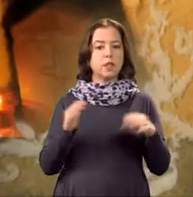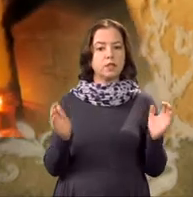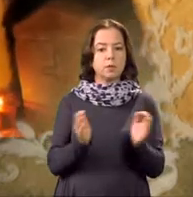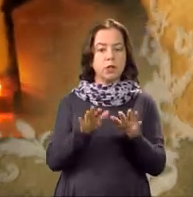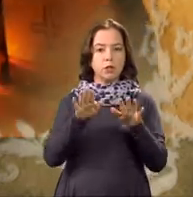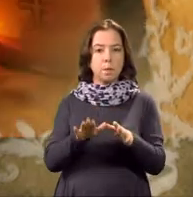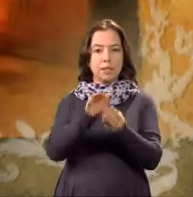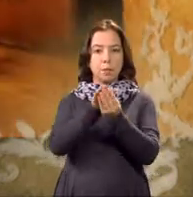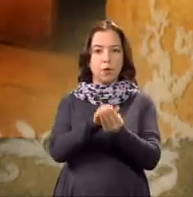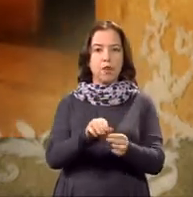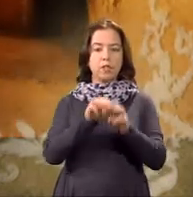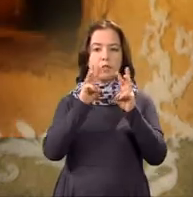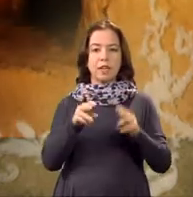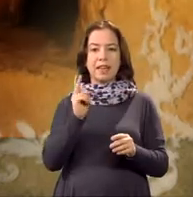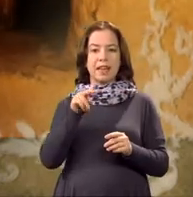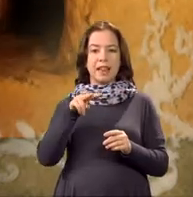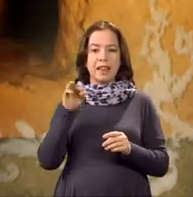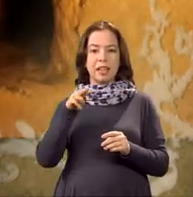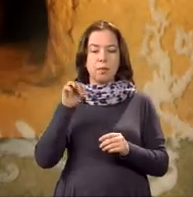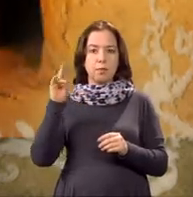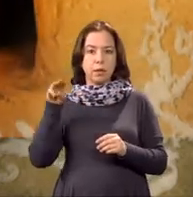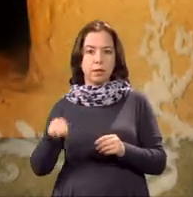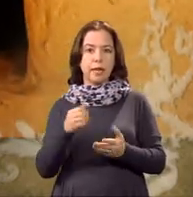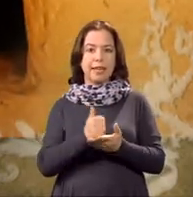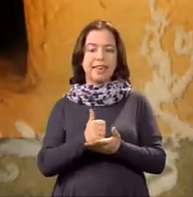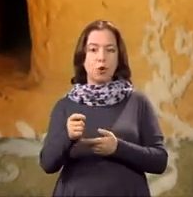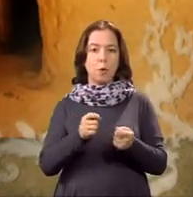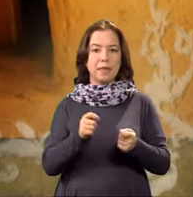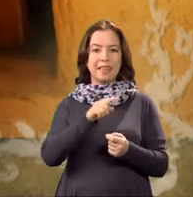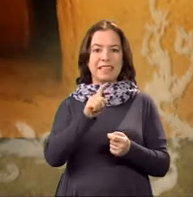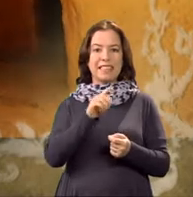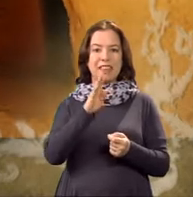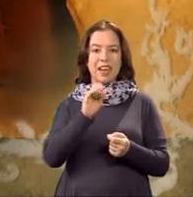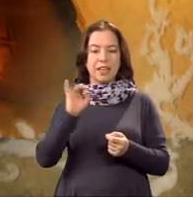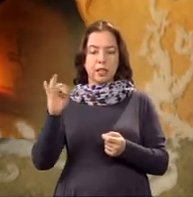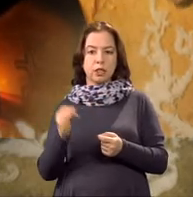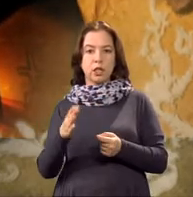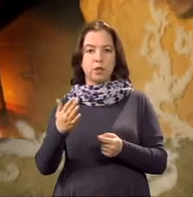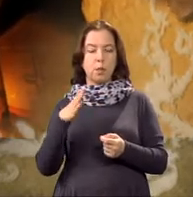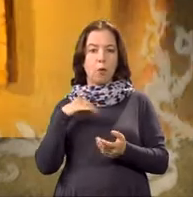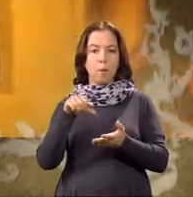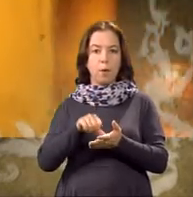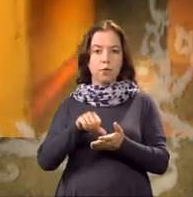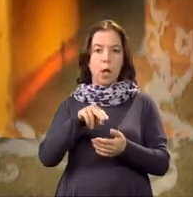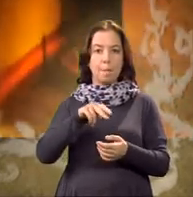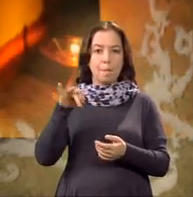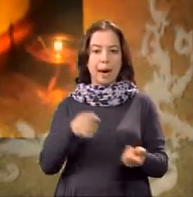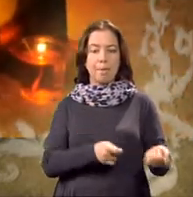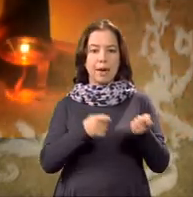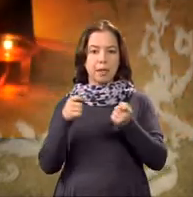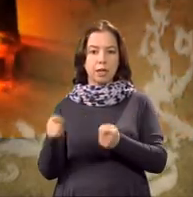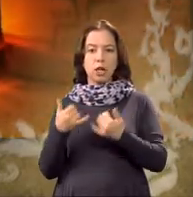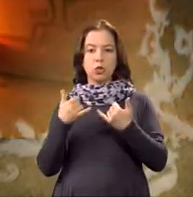Збереглося й місце поховання святого Климента, ігумена Звіринецького. Він був присутнім при